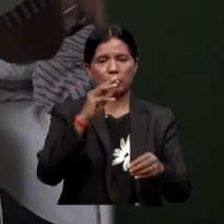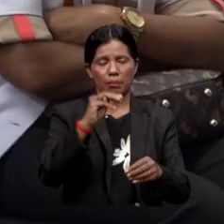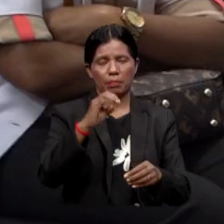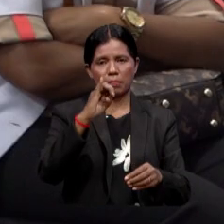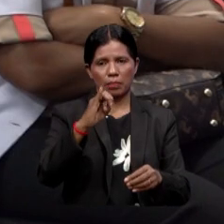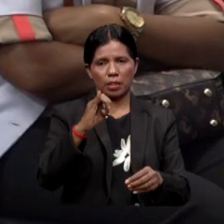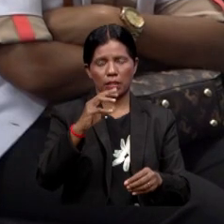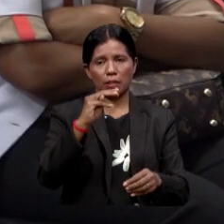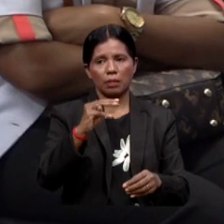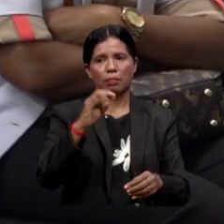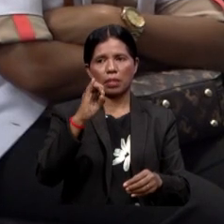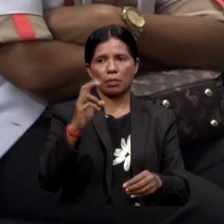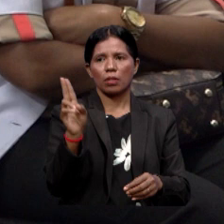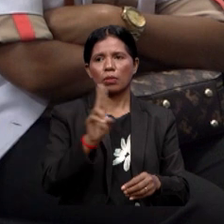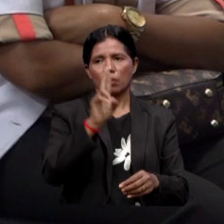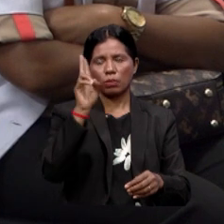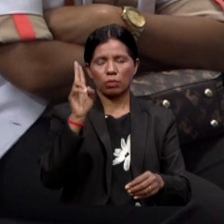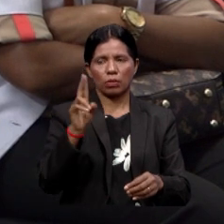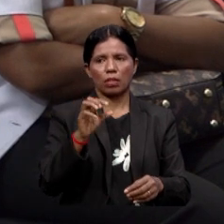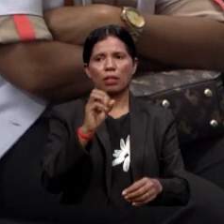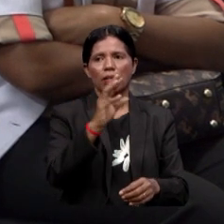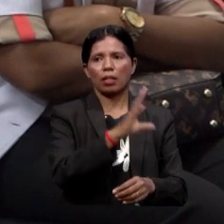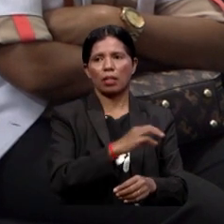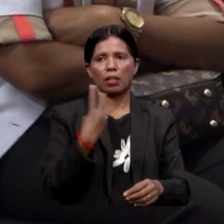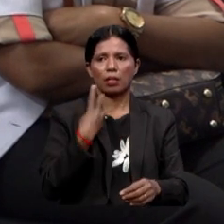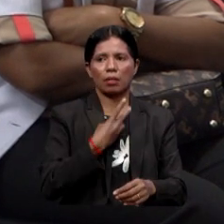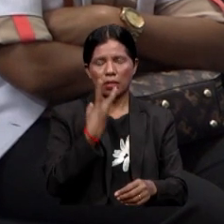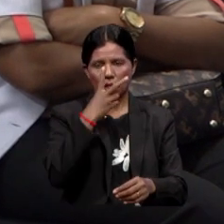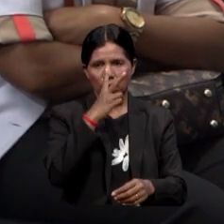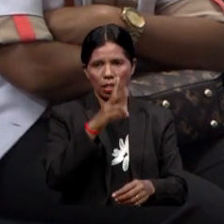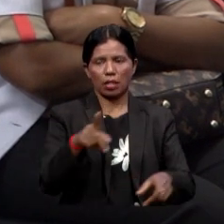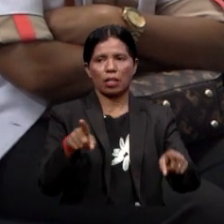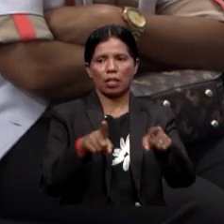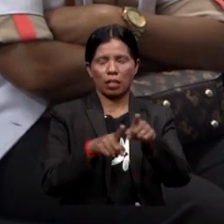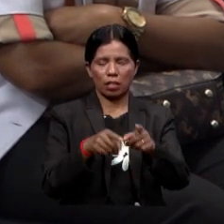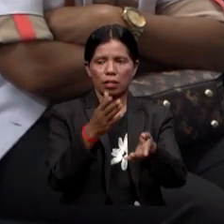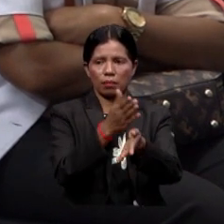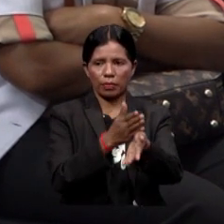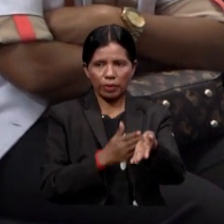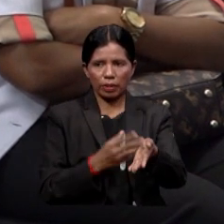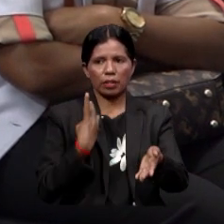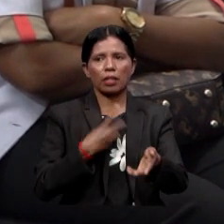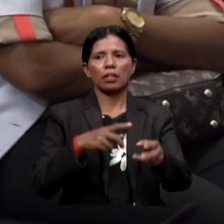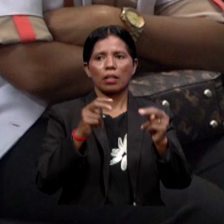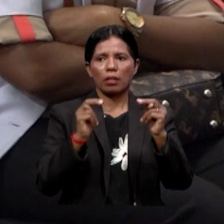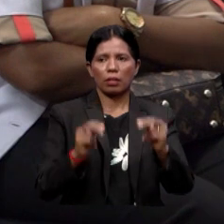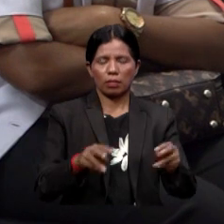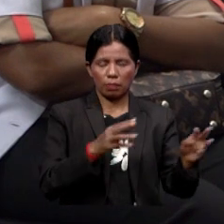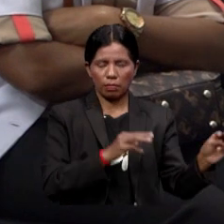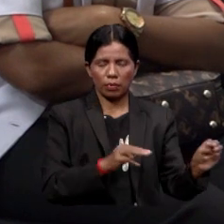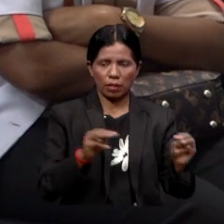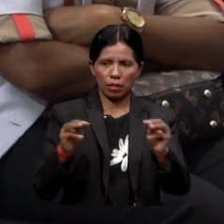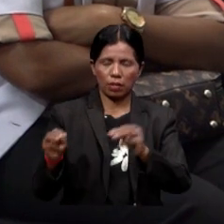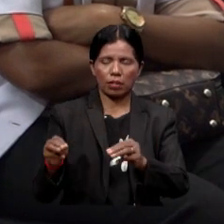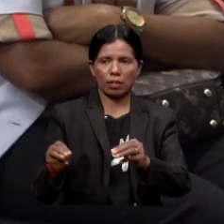Ami sempre usa mangueira. Antes de ita halo ya intervenção ruma, ane sang operasão. Ita precisa evacua uluk